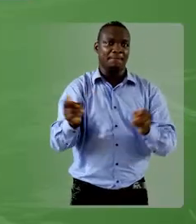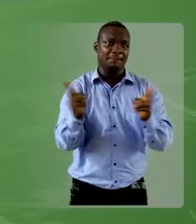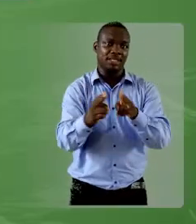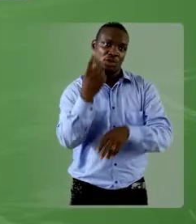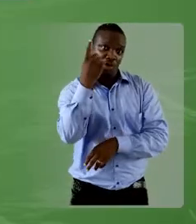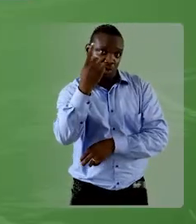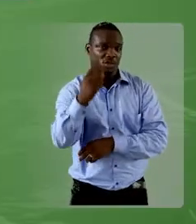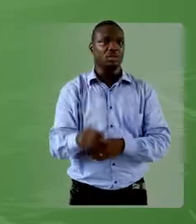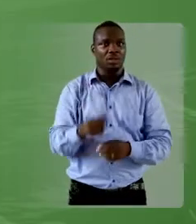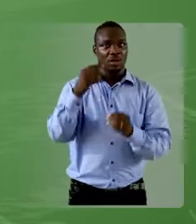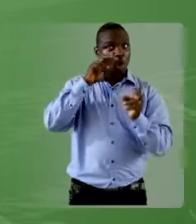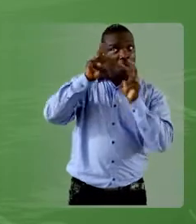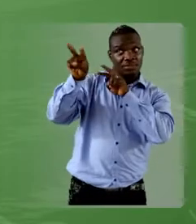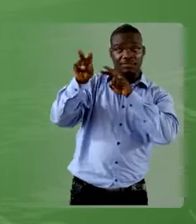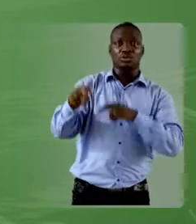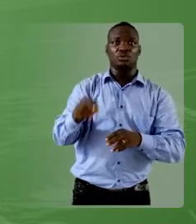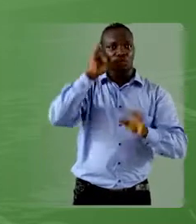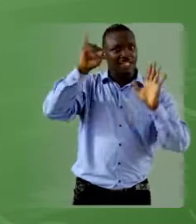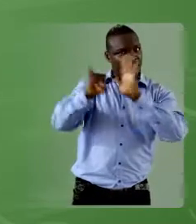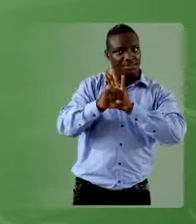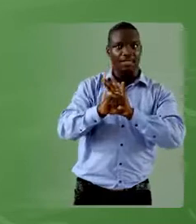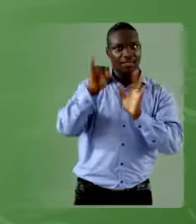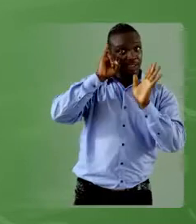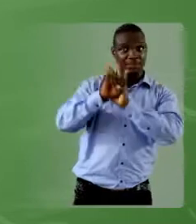document. Voici ce document.